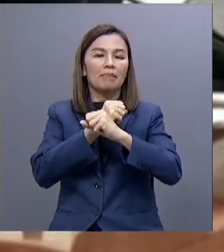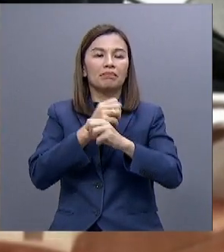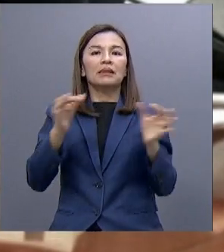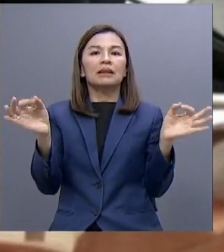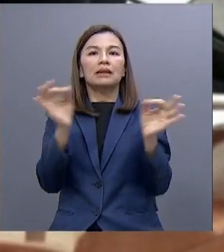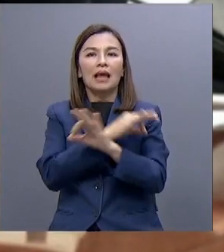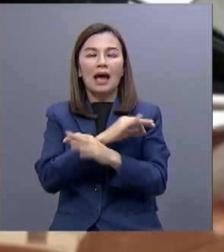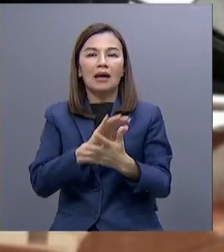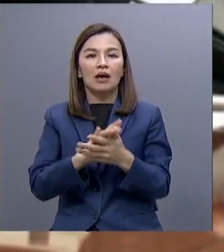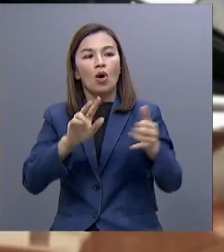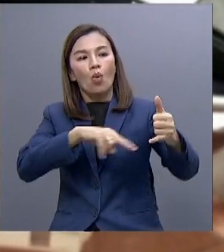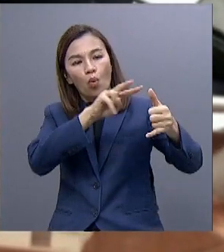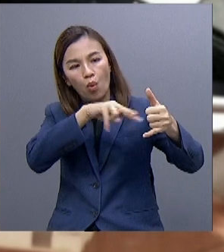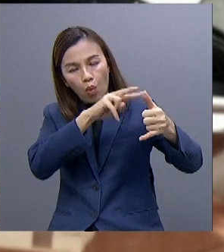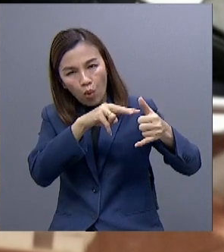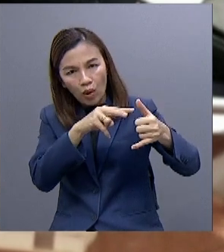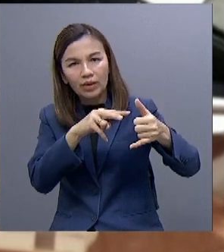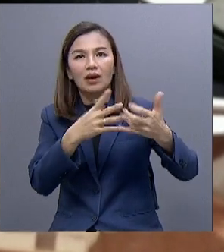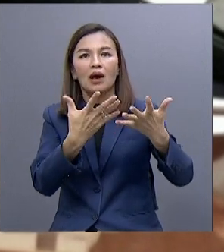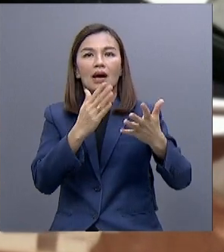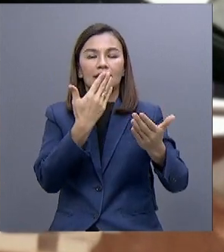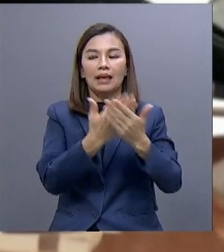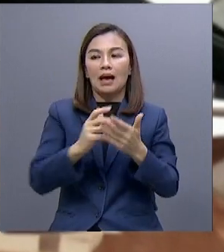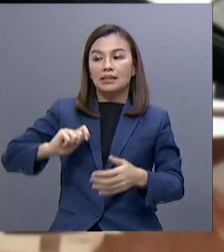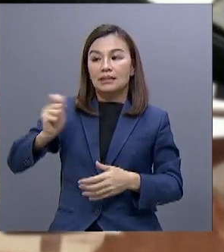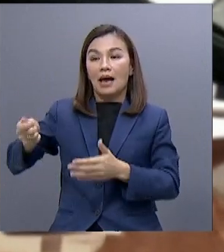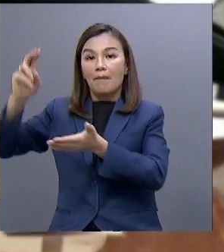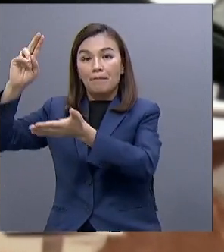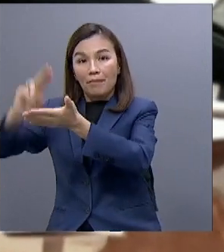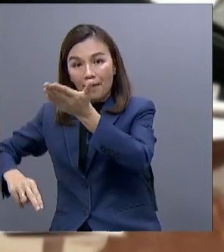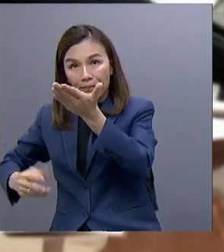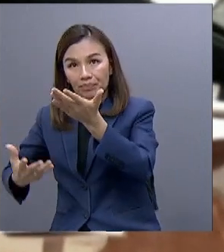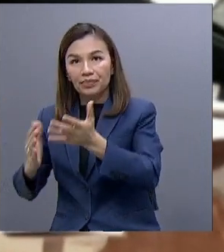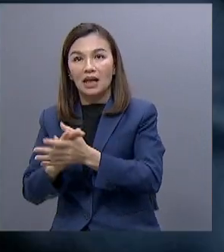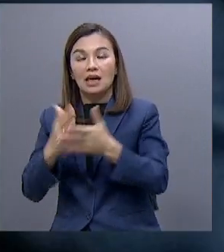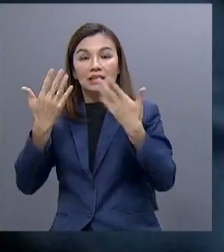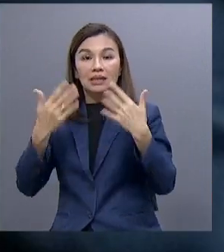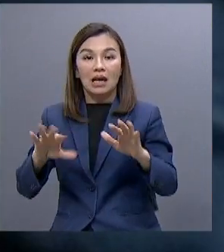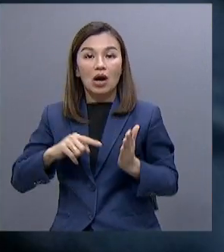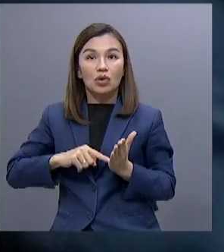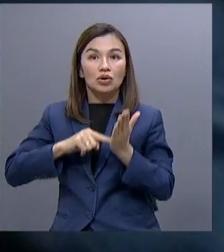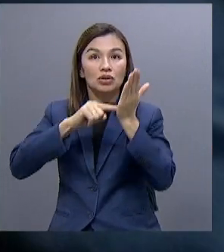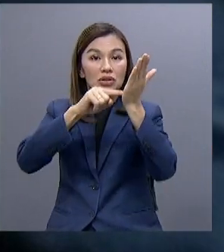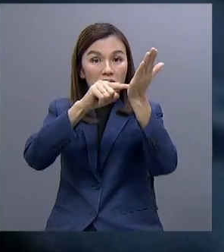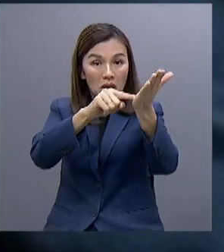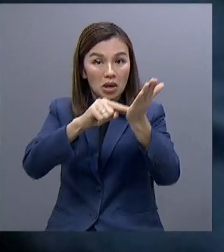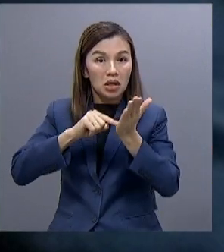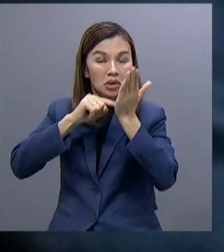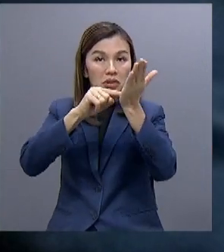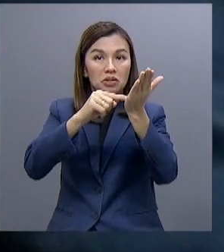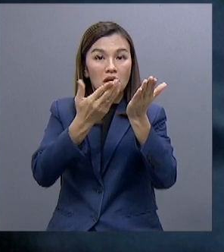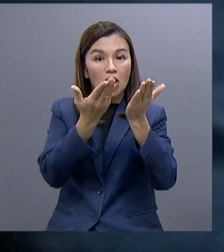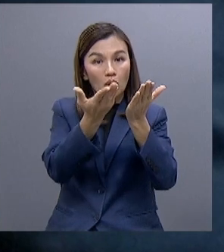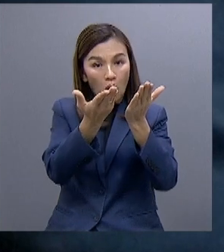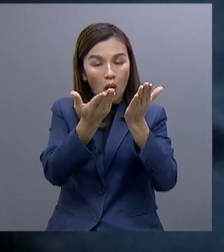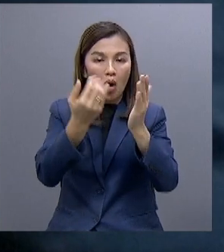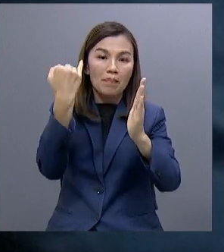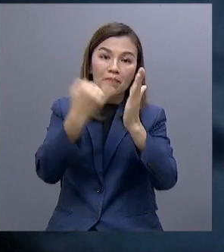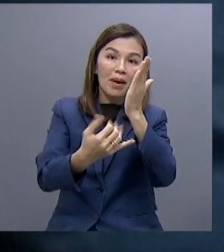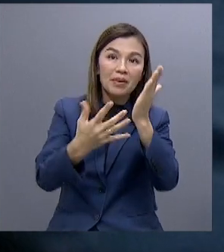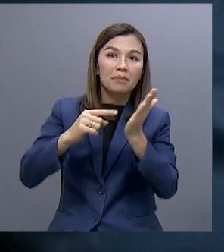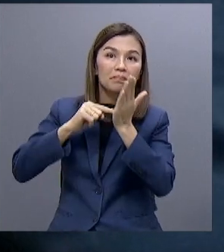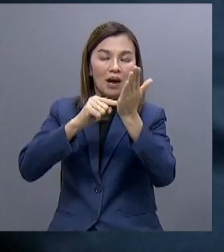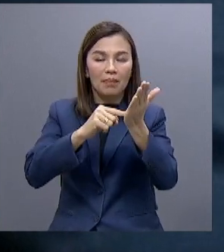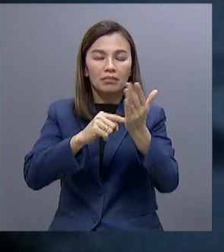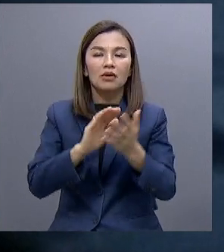การควบคุมและสอดส่องให้จ่ายค่าปรับและนอกจากนี้ทรัมปก็ยังมีสิทธิ์ยื่นอุธรณ์ด้วยซึ่งกระบวนการนี้อาจจะใช้เวลาหลาย